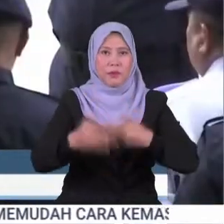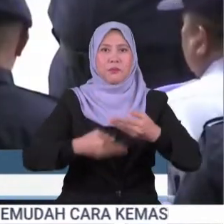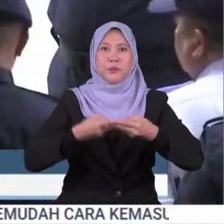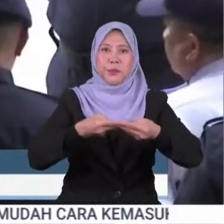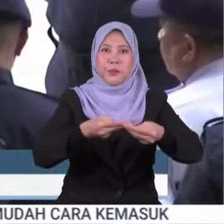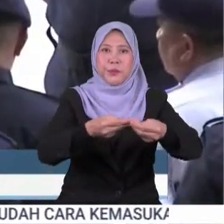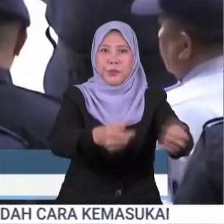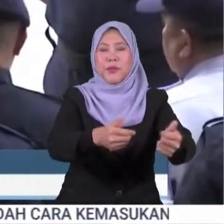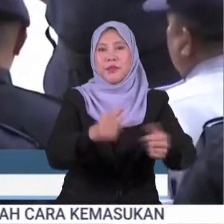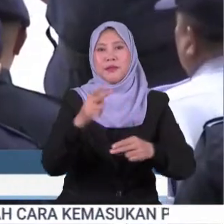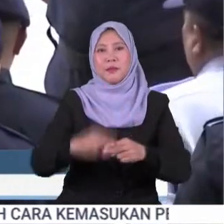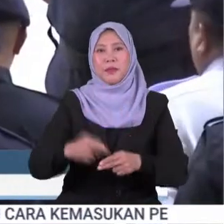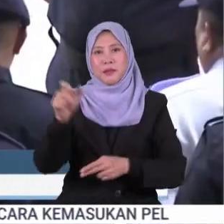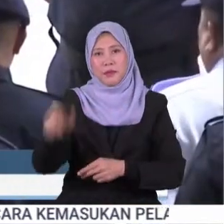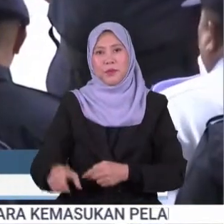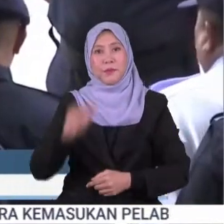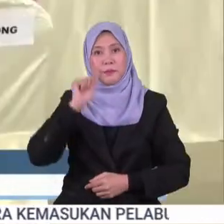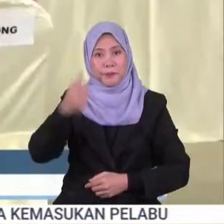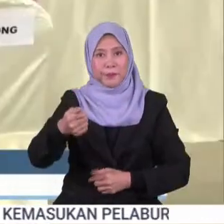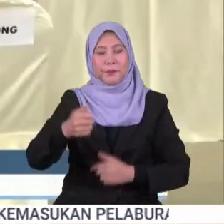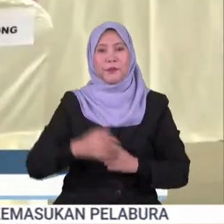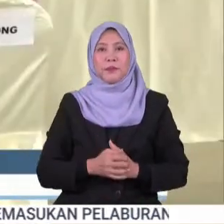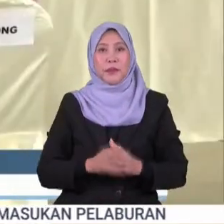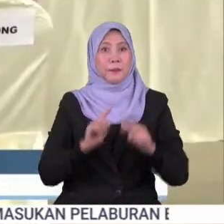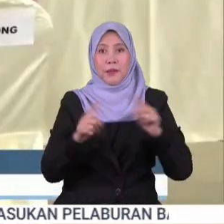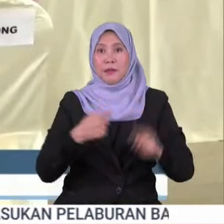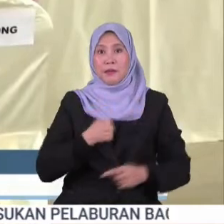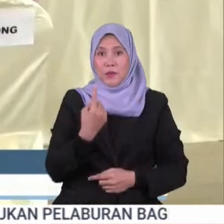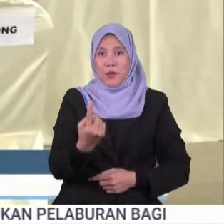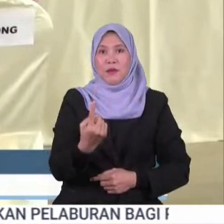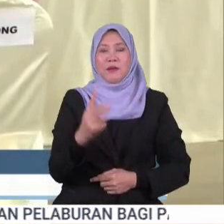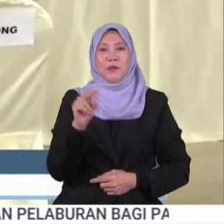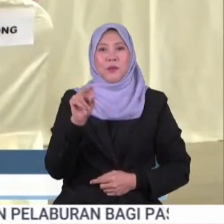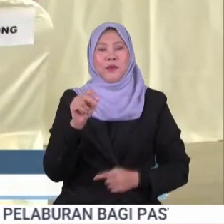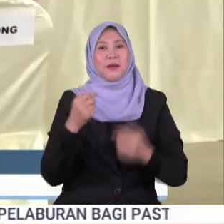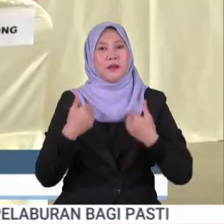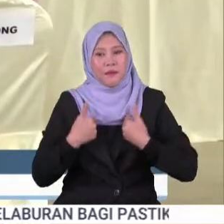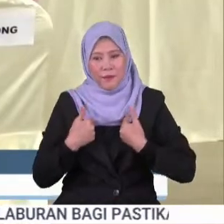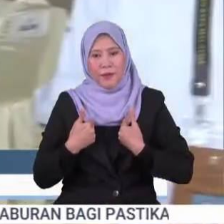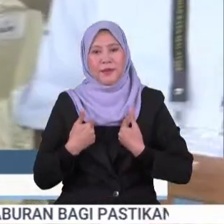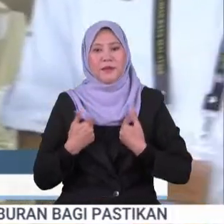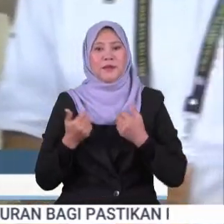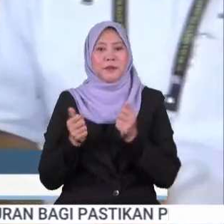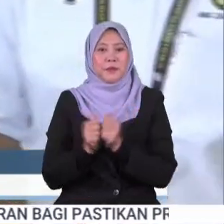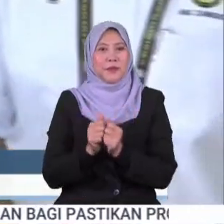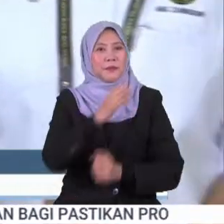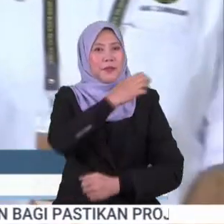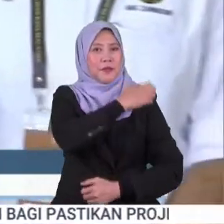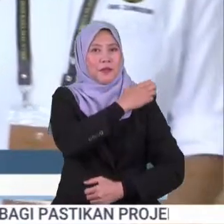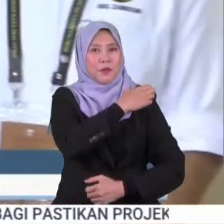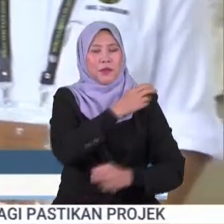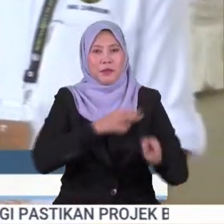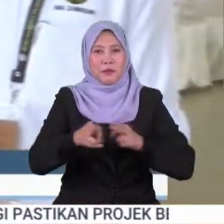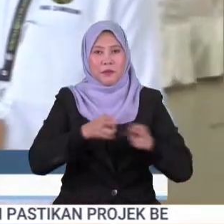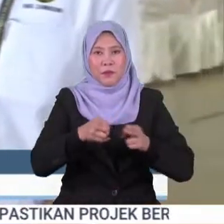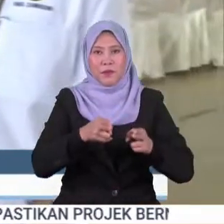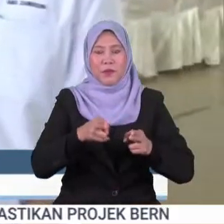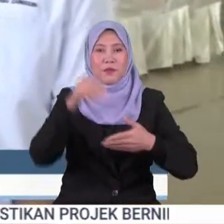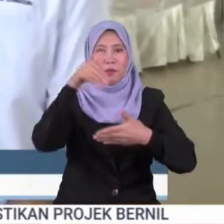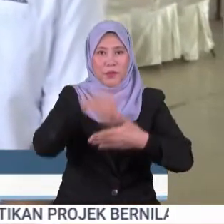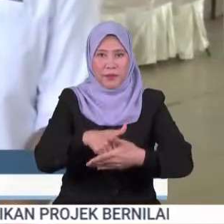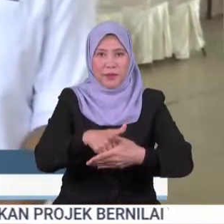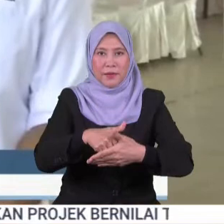penamaan calon pada esok hari. Tapi saya tidak berkesorangan, bersama dengan saya pada hari ini adalah pegawai pengurus pilihan